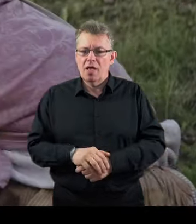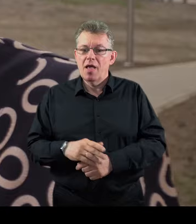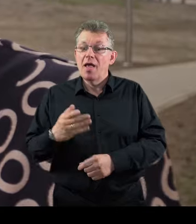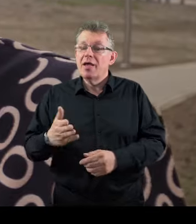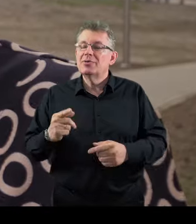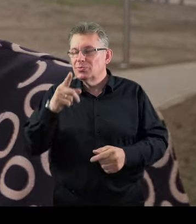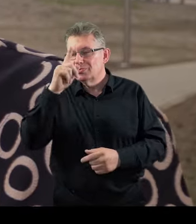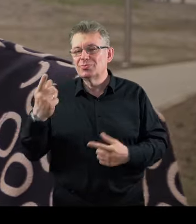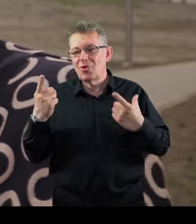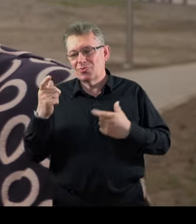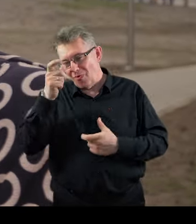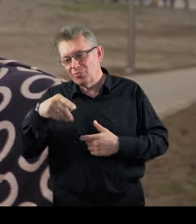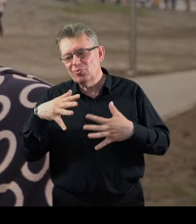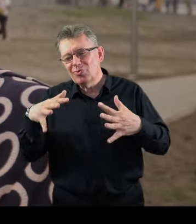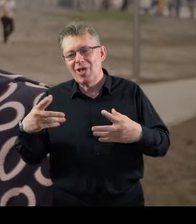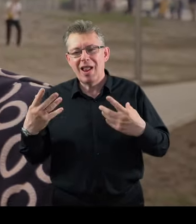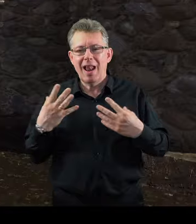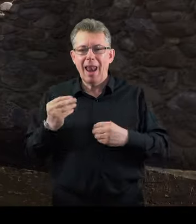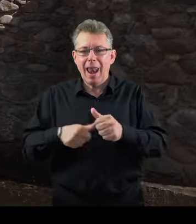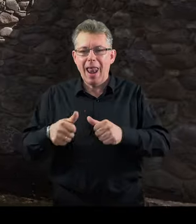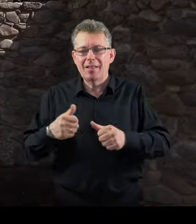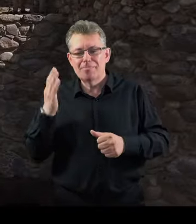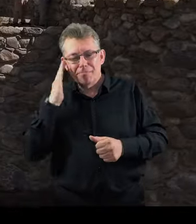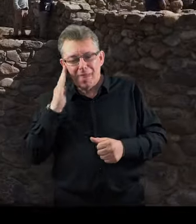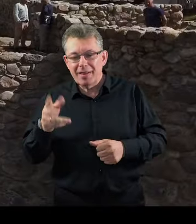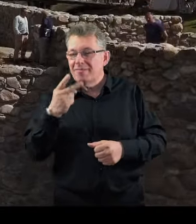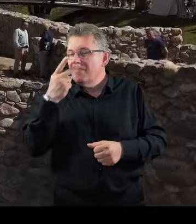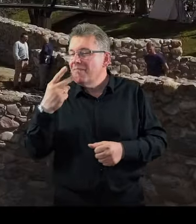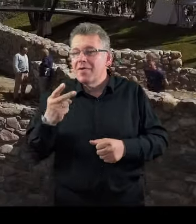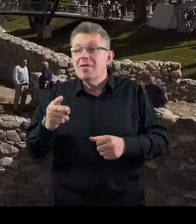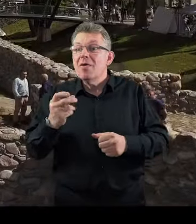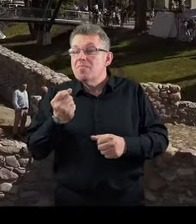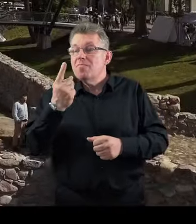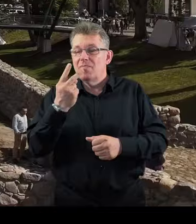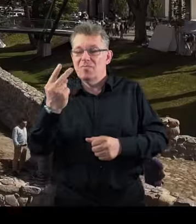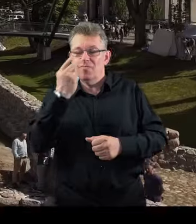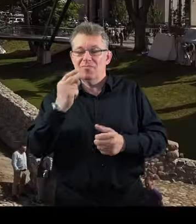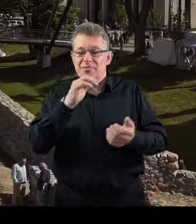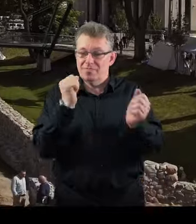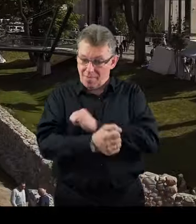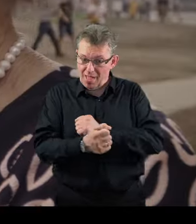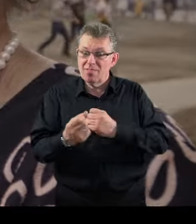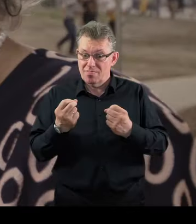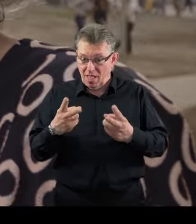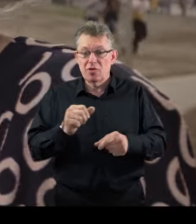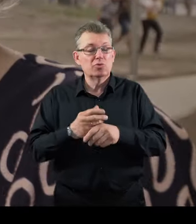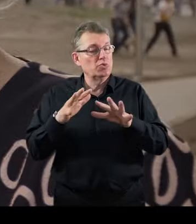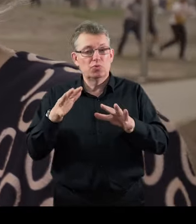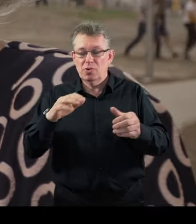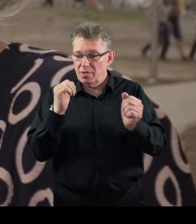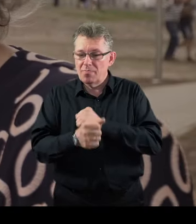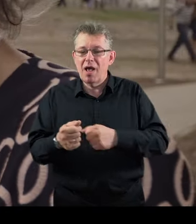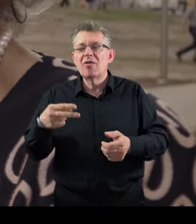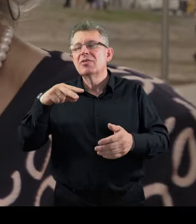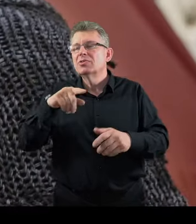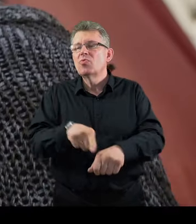Człowiek tyle lat mieszka, to przynajmniej widzi, nie? Widzi zmiany. No tak, bo to są duże zmiany, bo